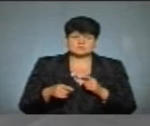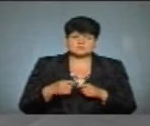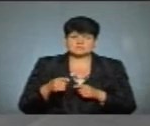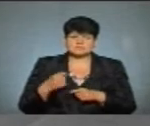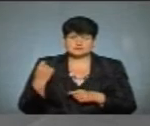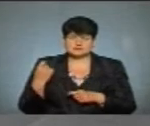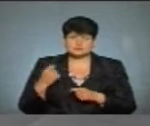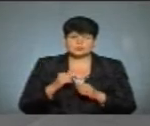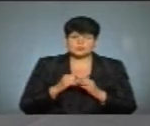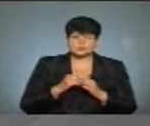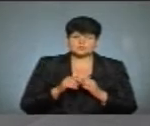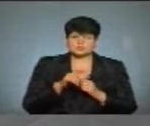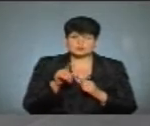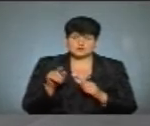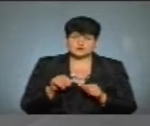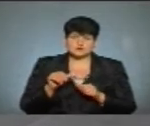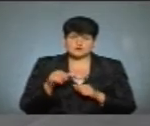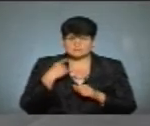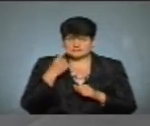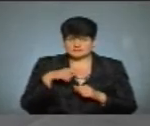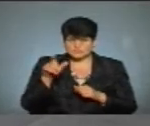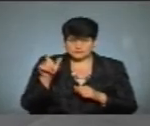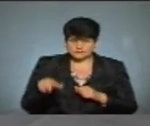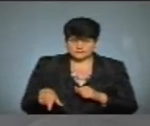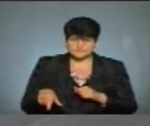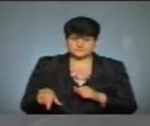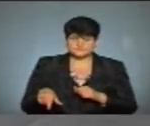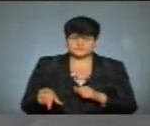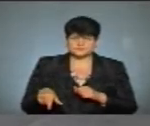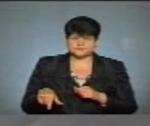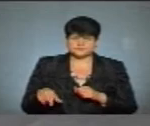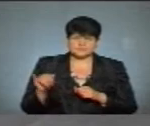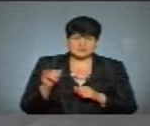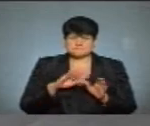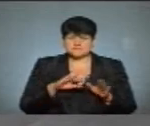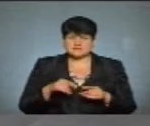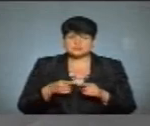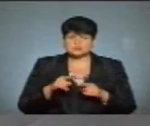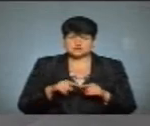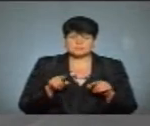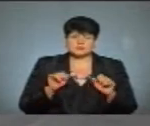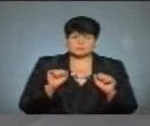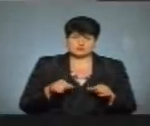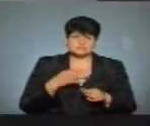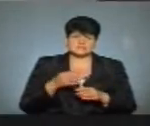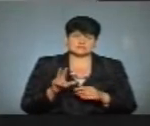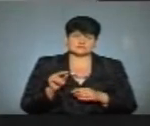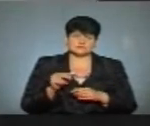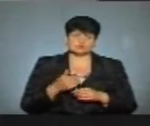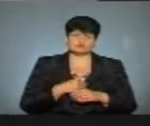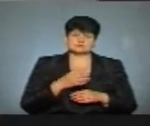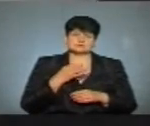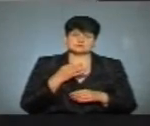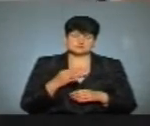кожної окремої фізичної особи, людини. І після цього тільки ми можемо назвати цю суму. Хочу